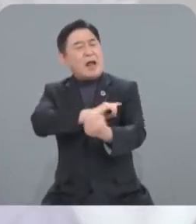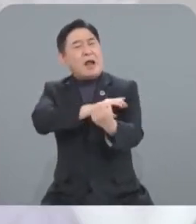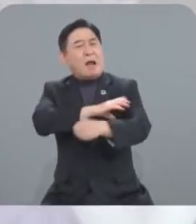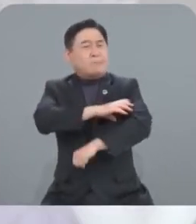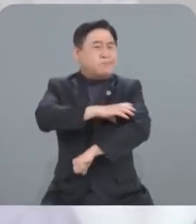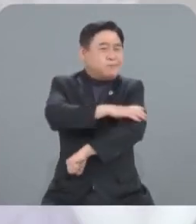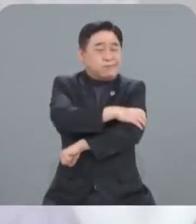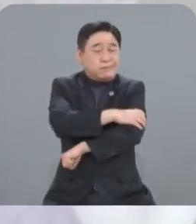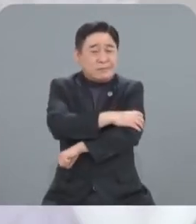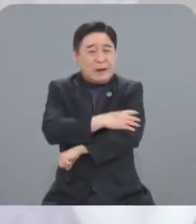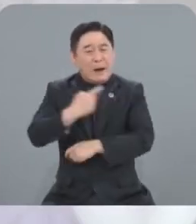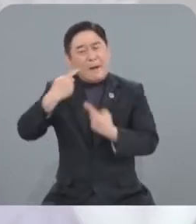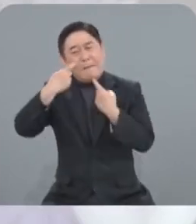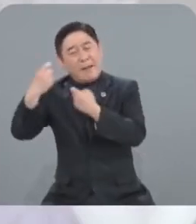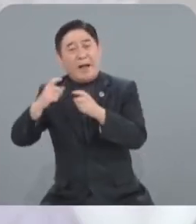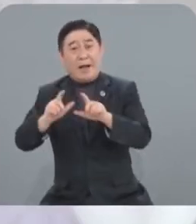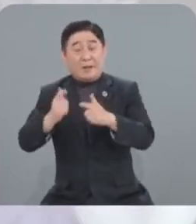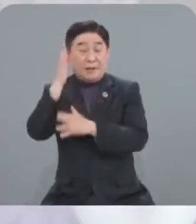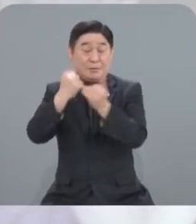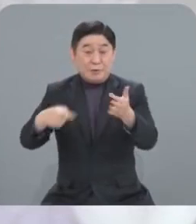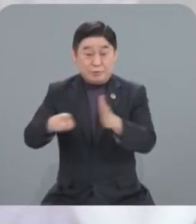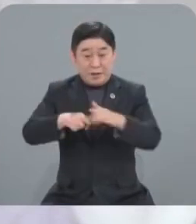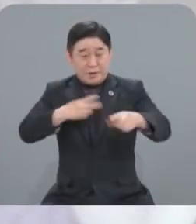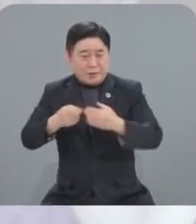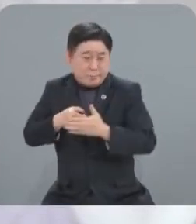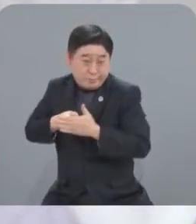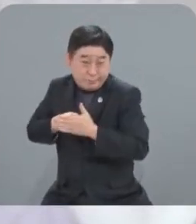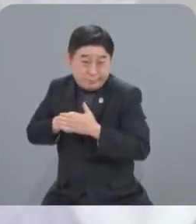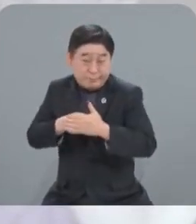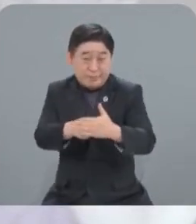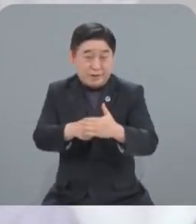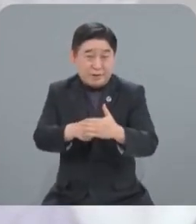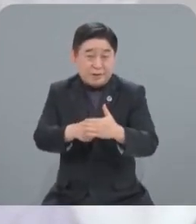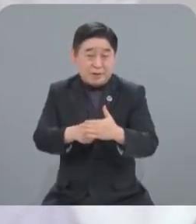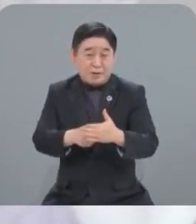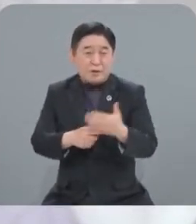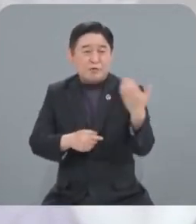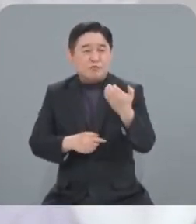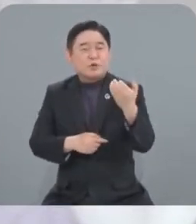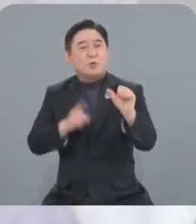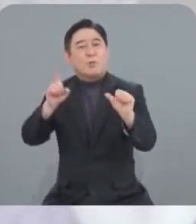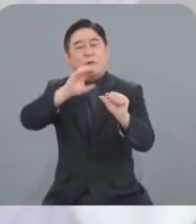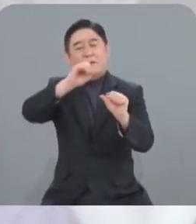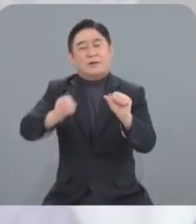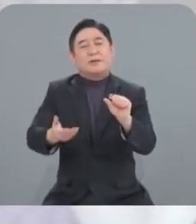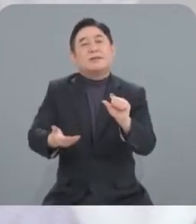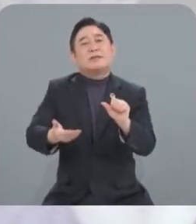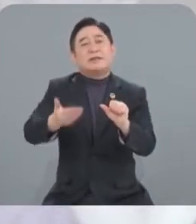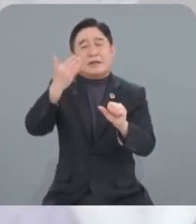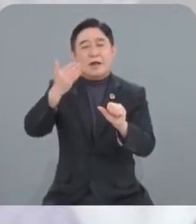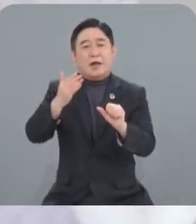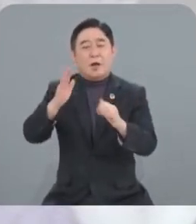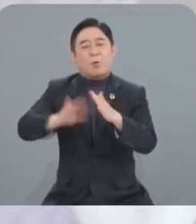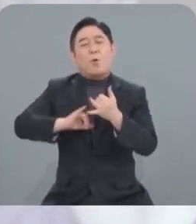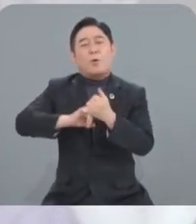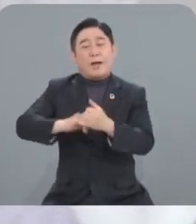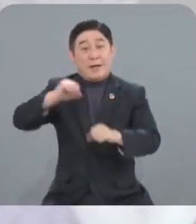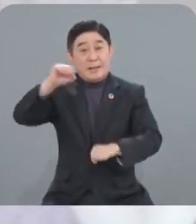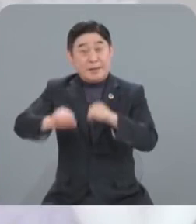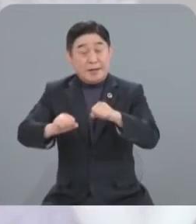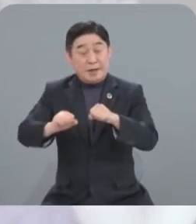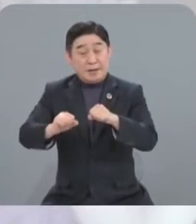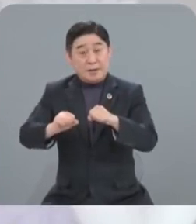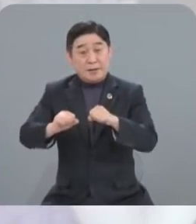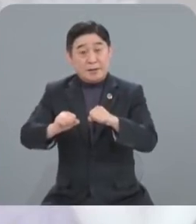않고 시민을 위한 정책을 추진 애 95% 이상의 공약이 행위를